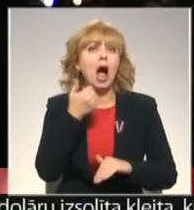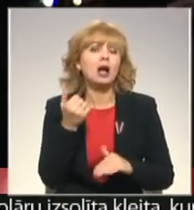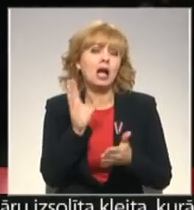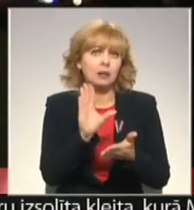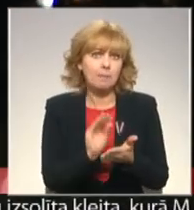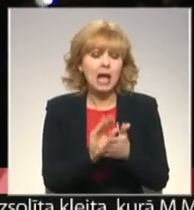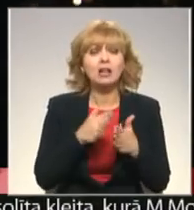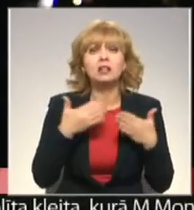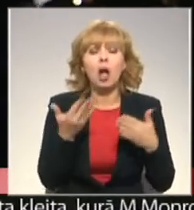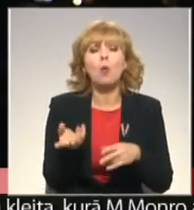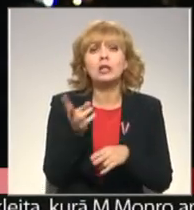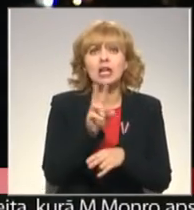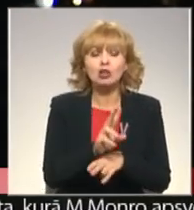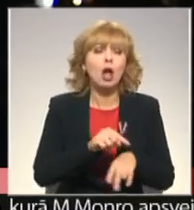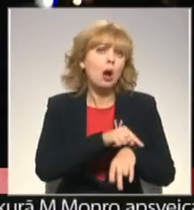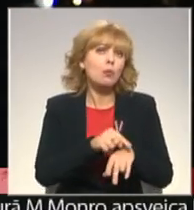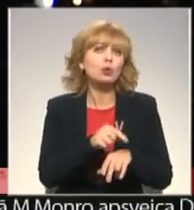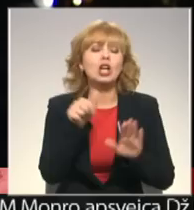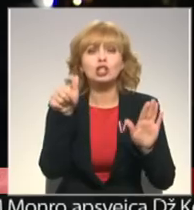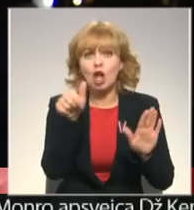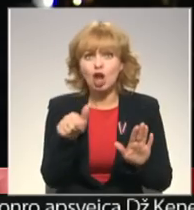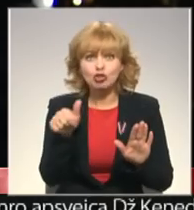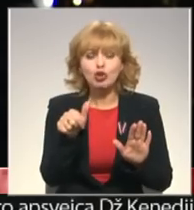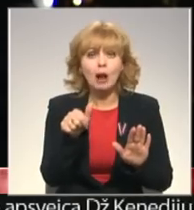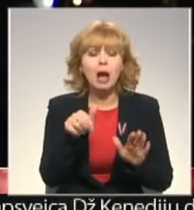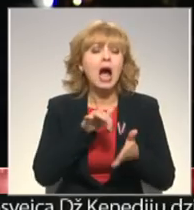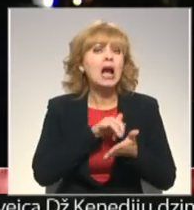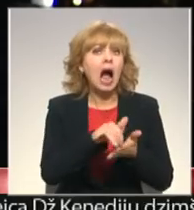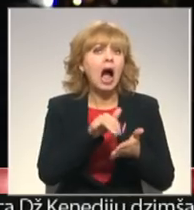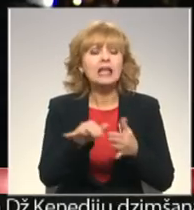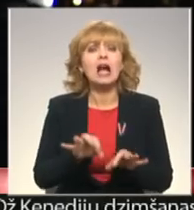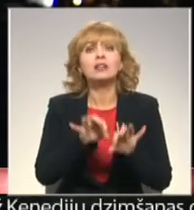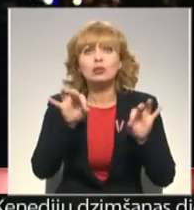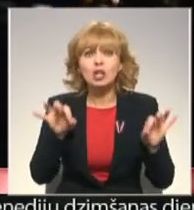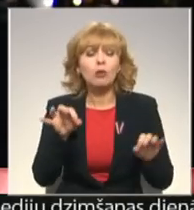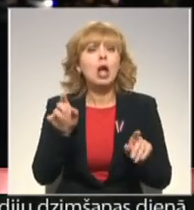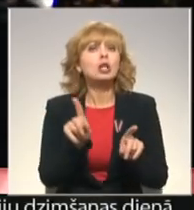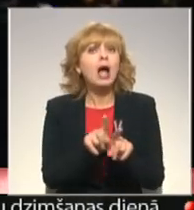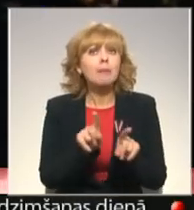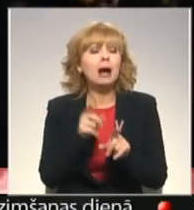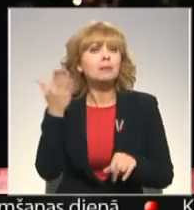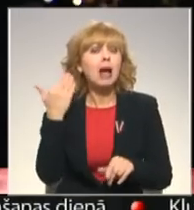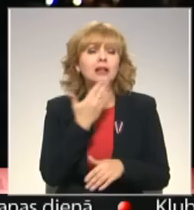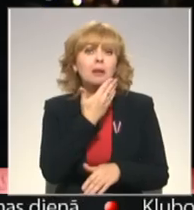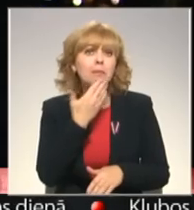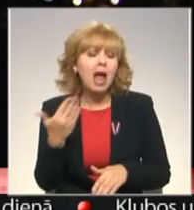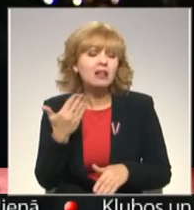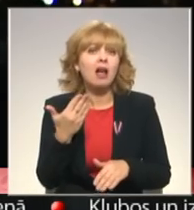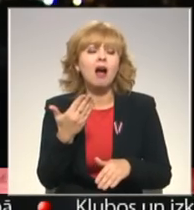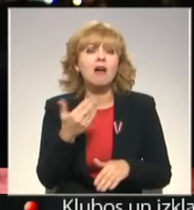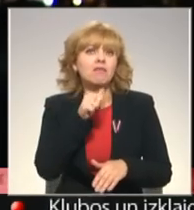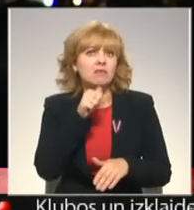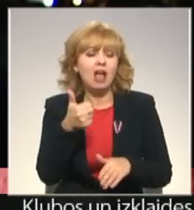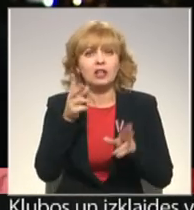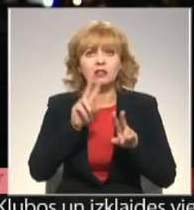ļoti daudzi ieradīsies tieši uz pulkst 600 uz gājienu sākumu un tieši tāpat bij bija arī pērn kad līdz pēdējam nevarēja saprast cik tad